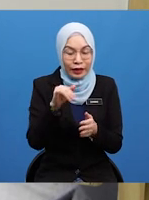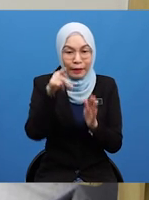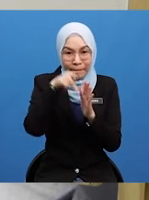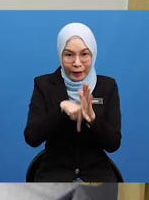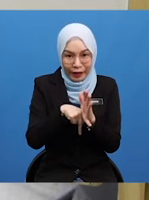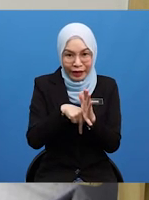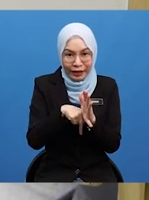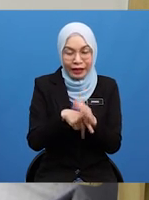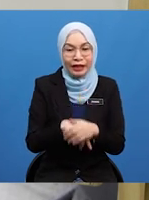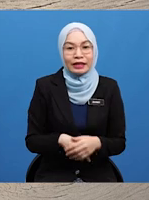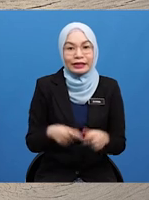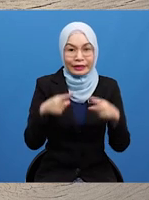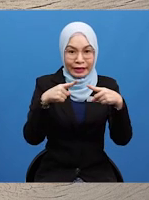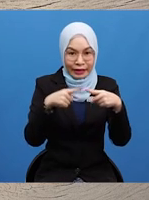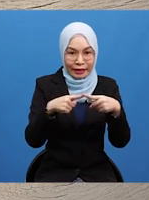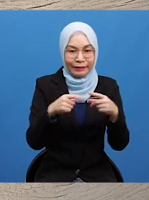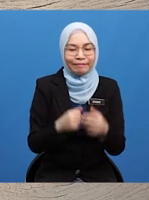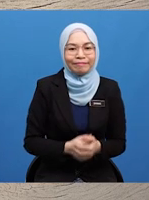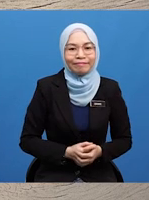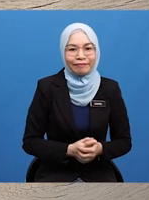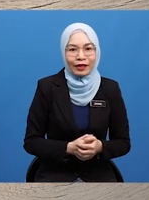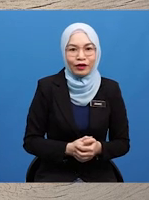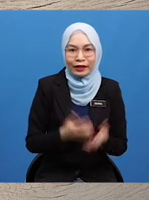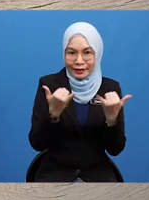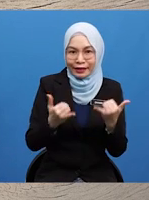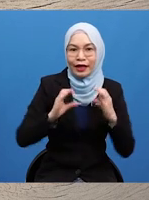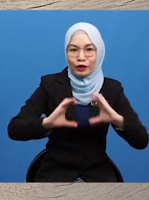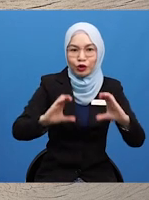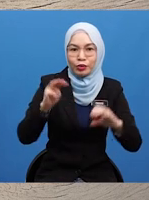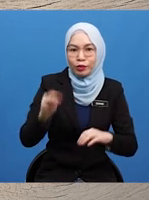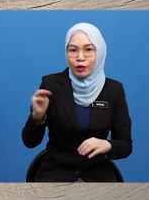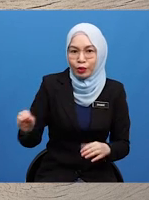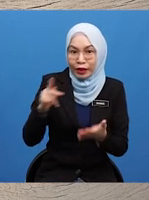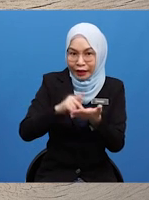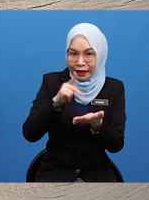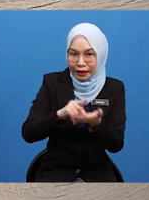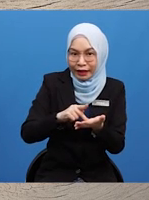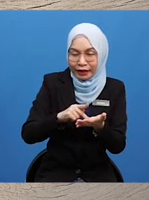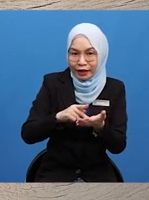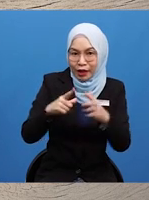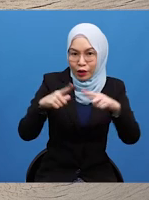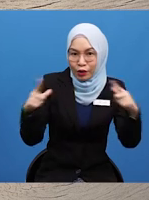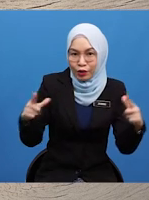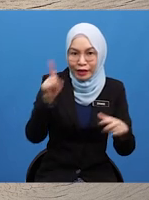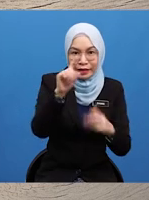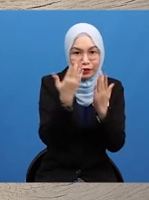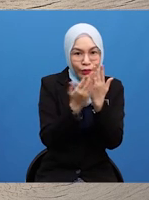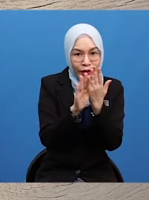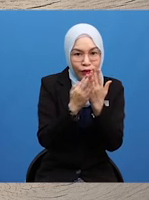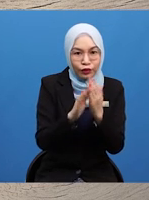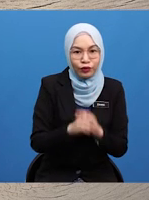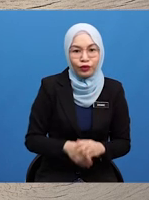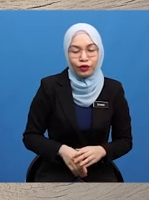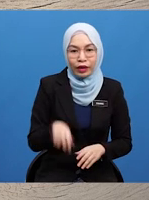soalan yang kedua. Cuba murid-murid kira luas bagi sebuah pintu